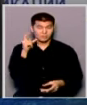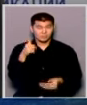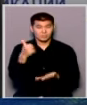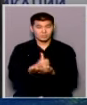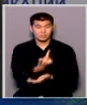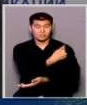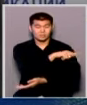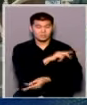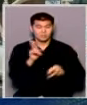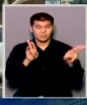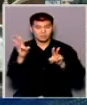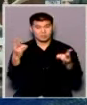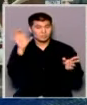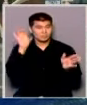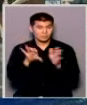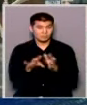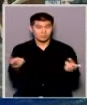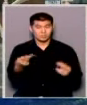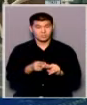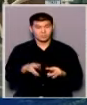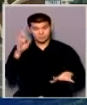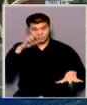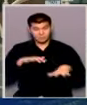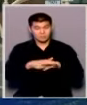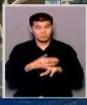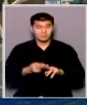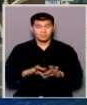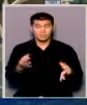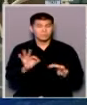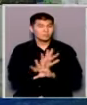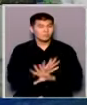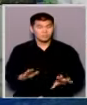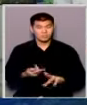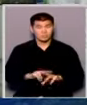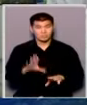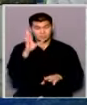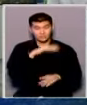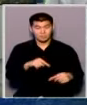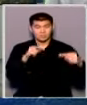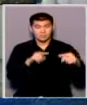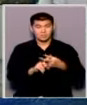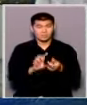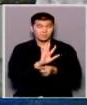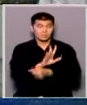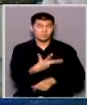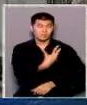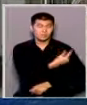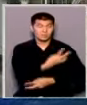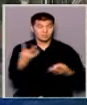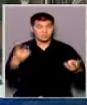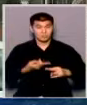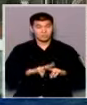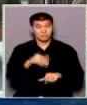главного санитарного врача. Эпидситуация по стране пока не стабилизировалась. Единственным способом борьбы с пандемией является